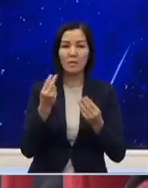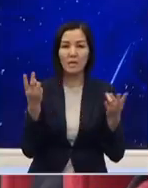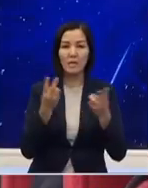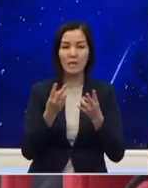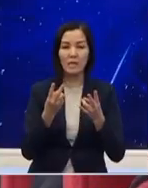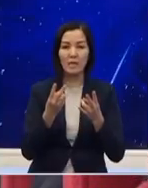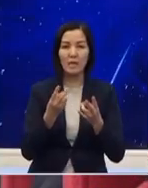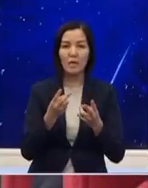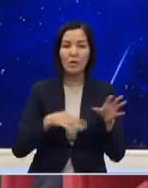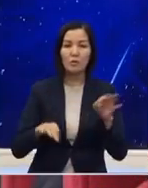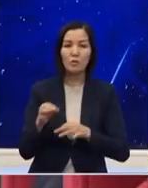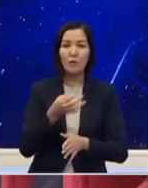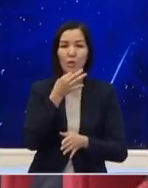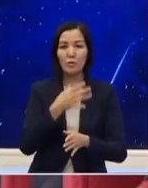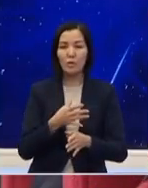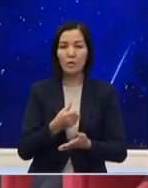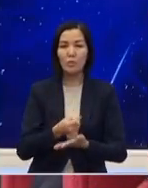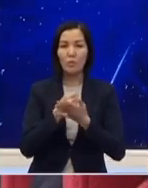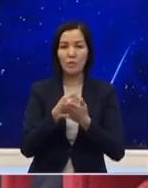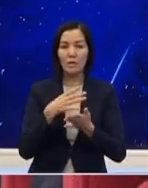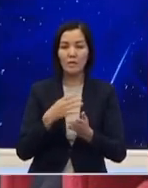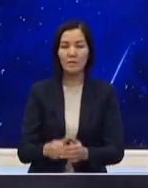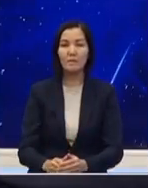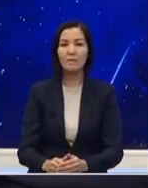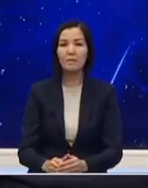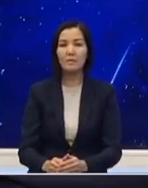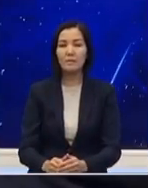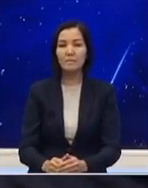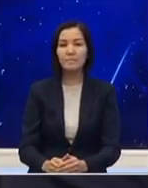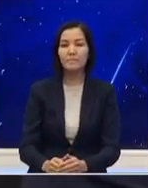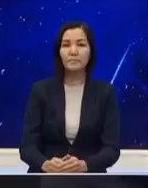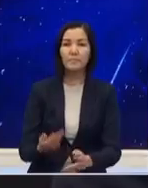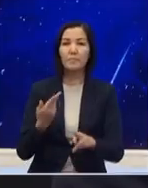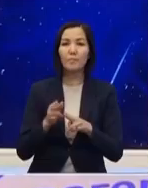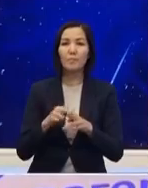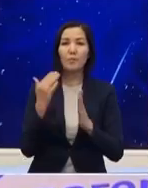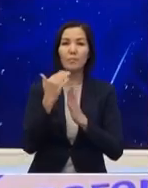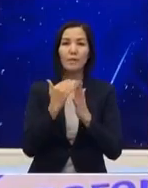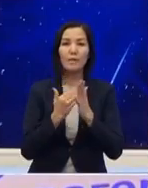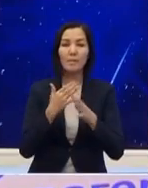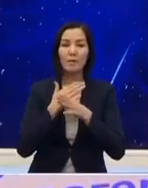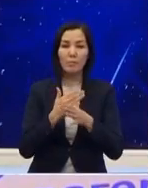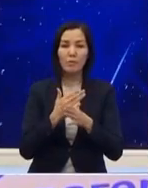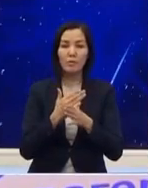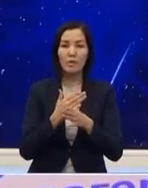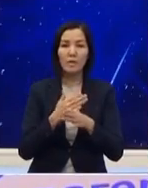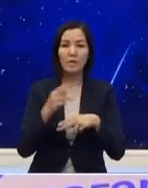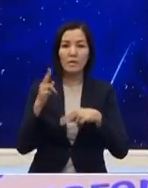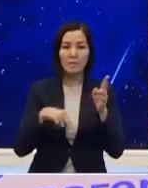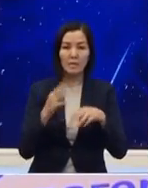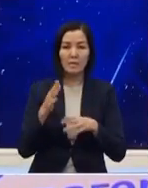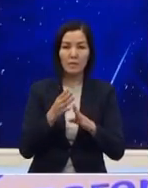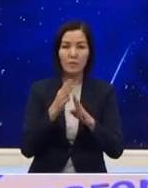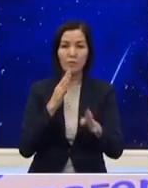Ғаббасұлына жобалары ұнады, қолдады. Вот надо, это по программе, да? Да. Для очередников. Да, да. Везде, где для